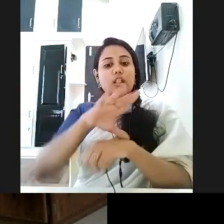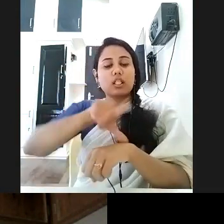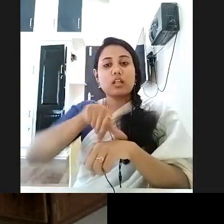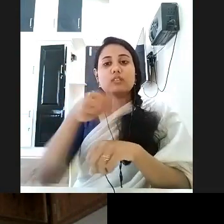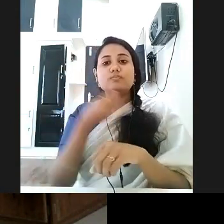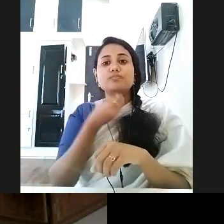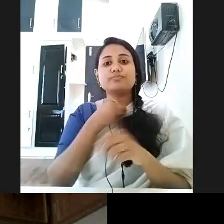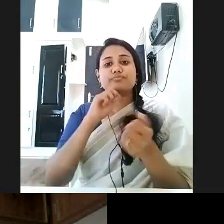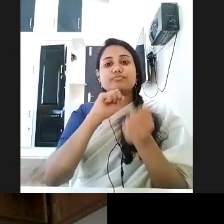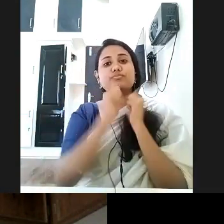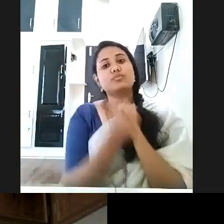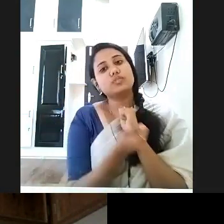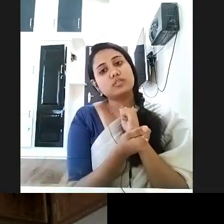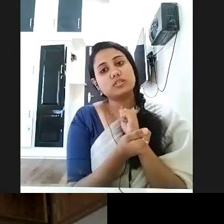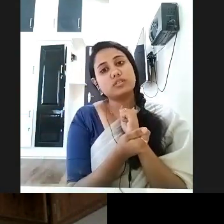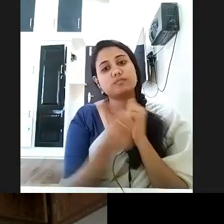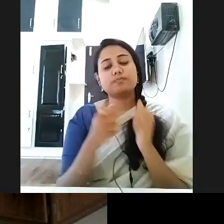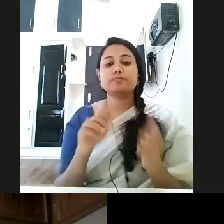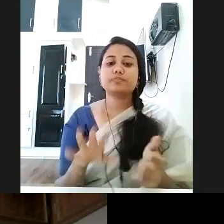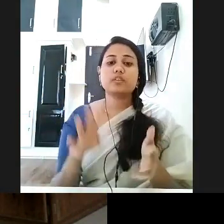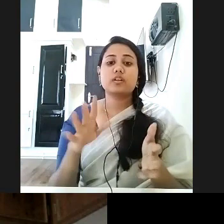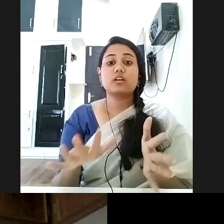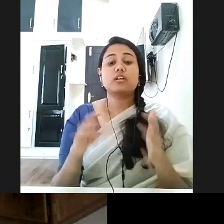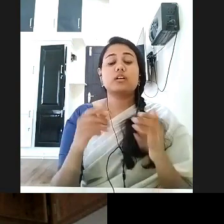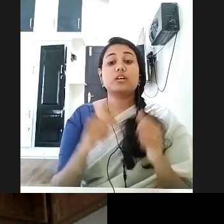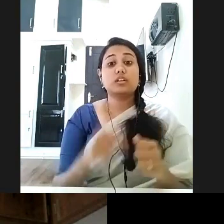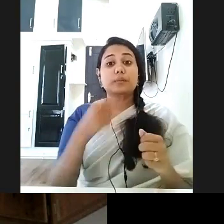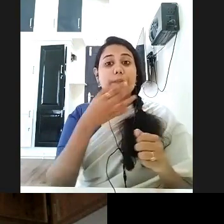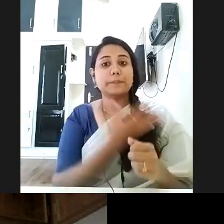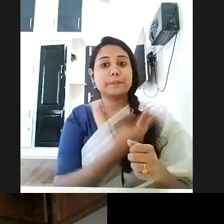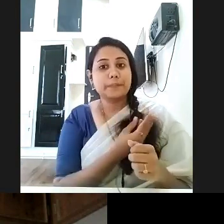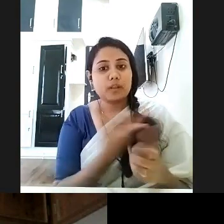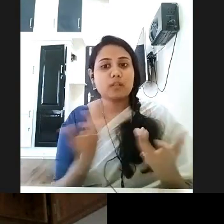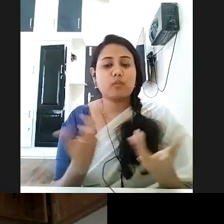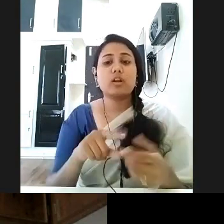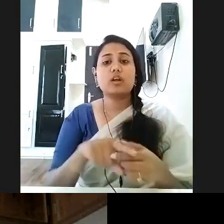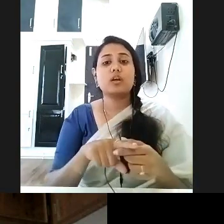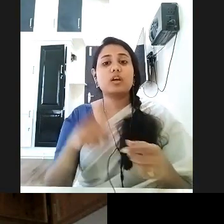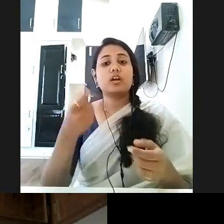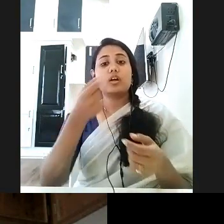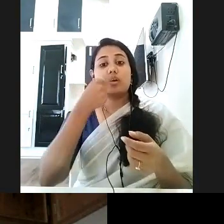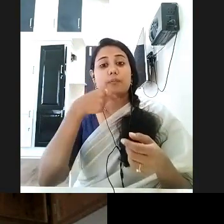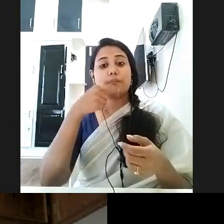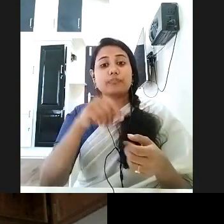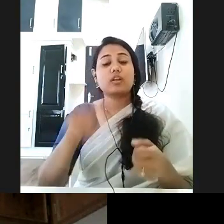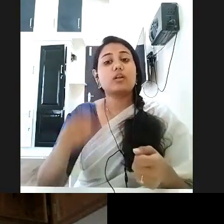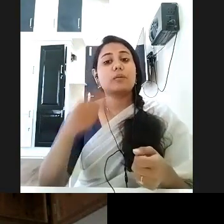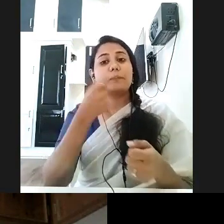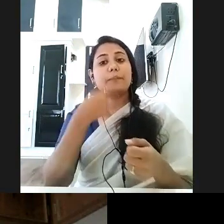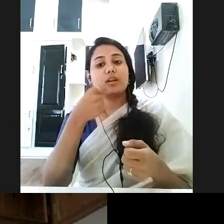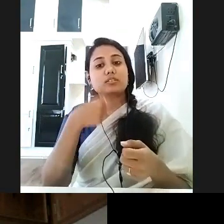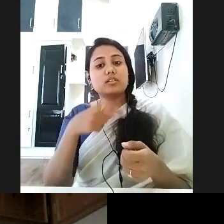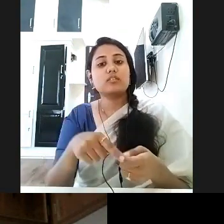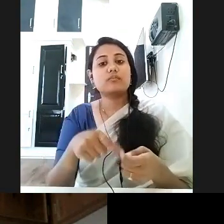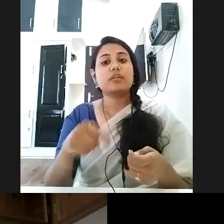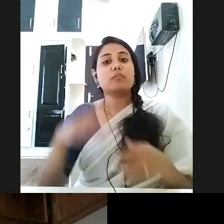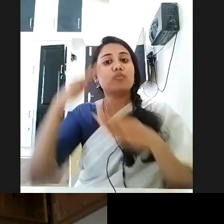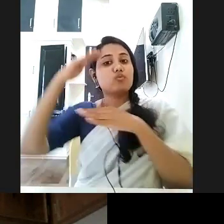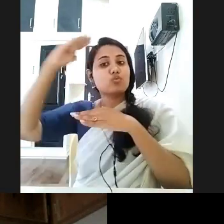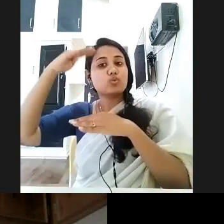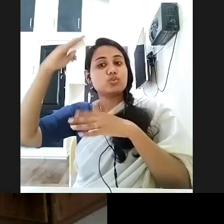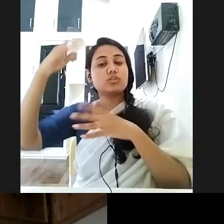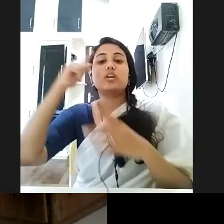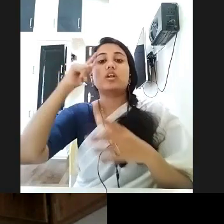മാറിയിട്ടുണ്ടായിരുന്നു. സോ ദാറ്റ് ഇസ് ദ റീസൺ വൈ ഐ എം എക്സ്ട്രീംലി കൺസേൺഡ് അബൌട്ട് പീപ്പിൾ പർച്ചേസിംഗ് ഡ്രഗ് ഓൺലി നൗ വിതൗട്ട് തിങ്കിങ് അബൌട്ട് ദ ഫ്യൂച്ചർ.